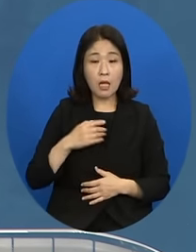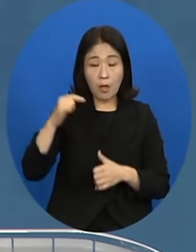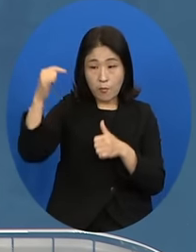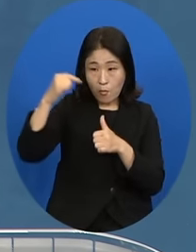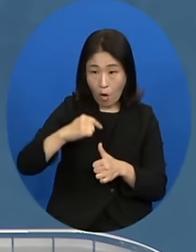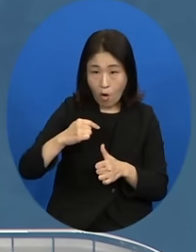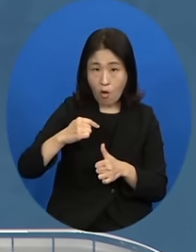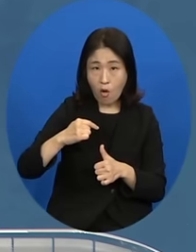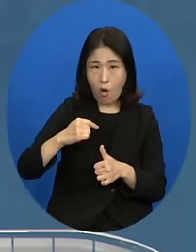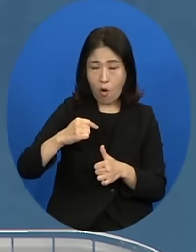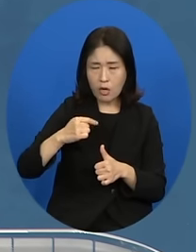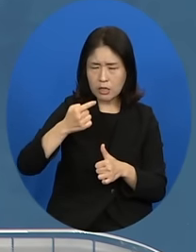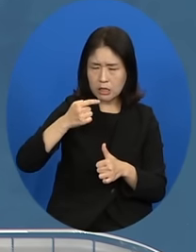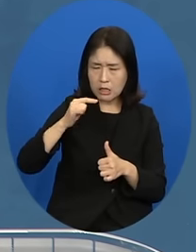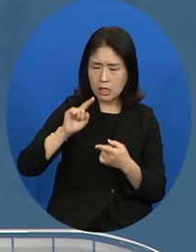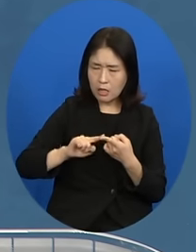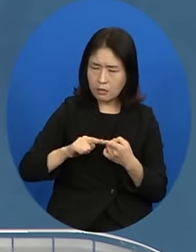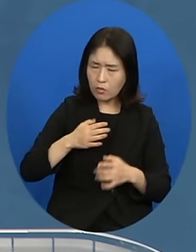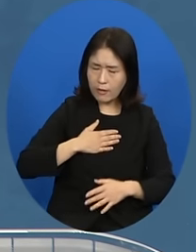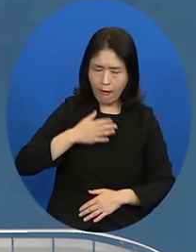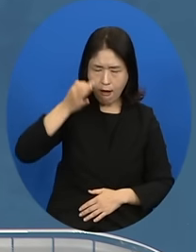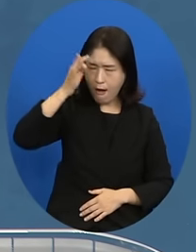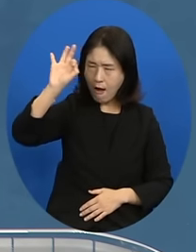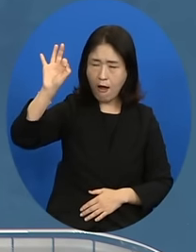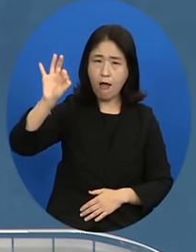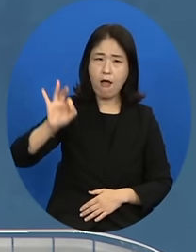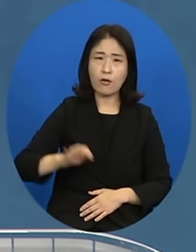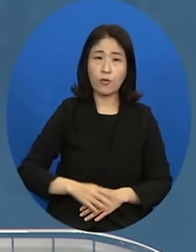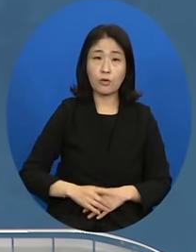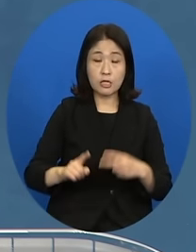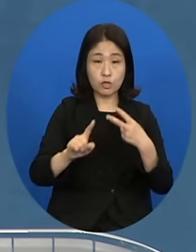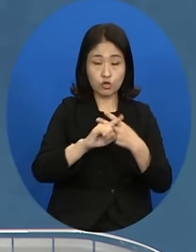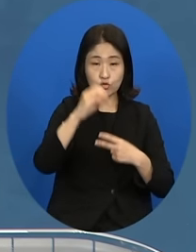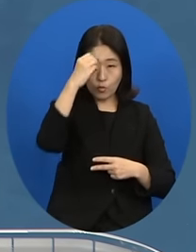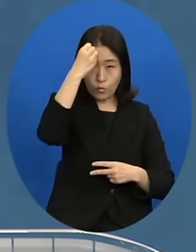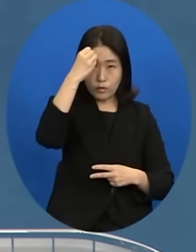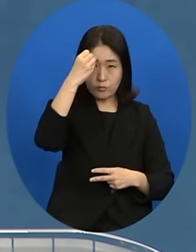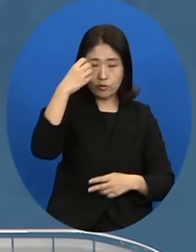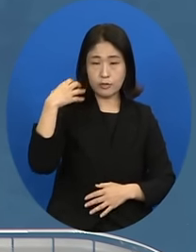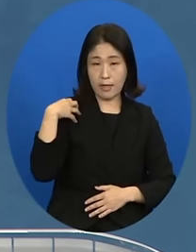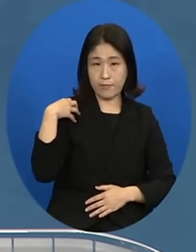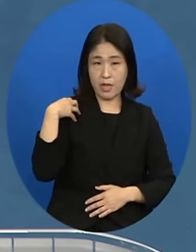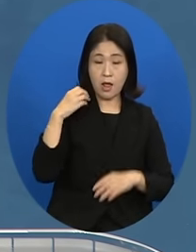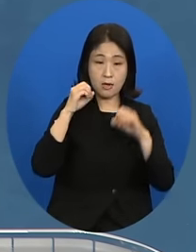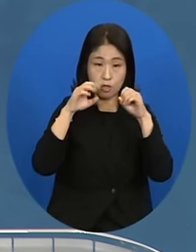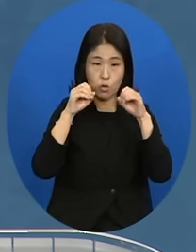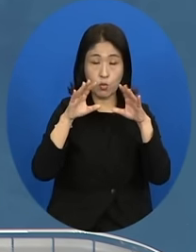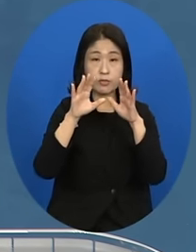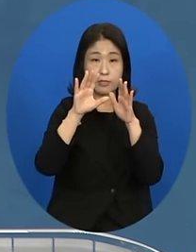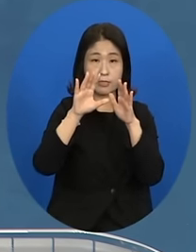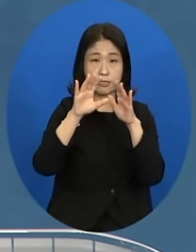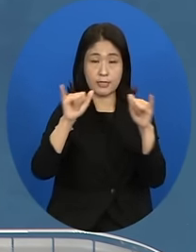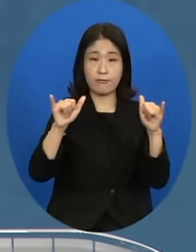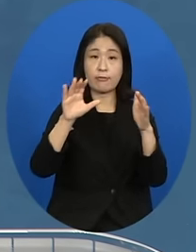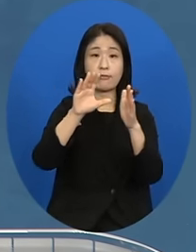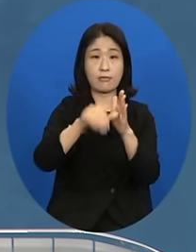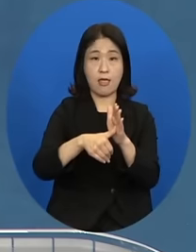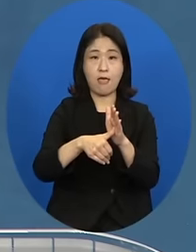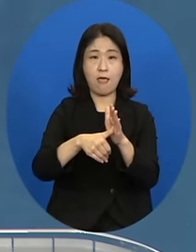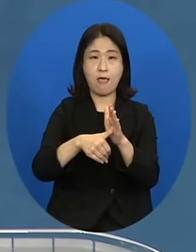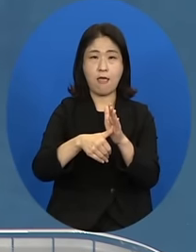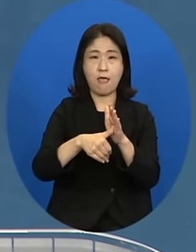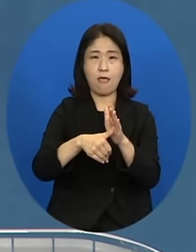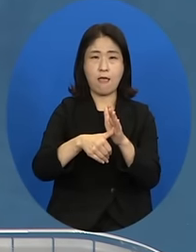것을 인정하고 당시에 중고등부를 담당하고 있었던 전도사였는데 큰